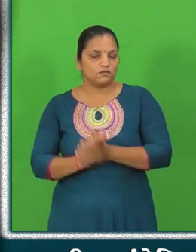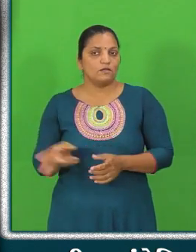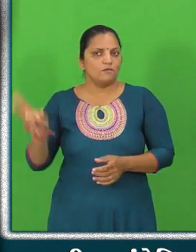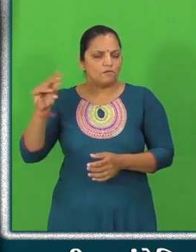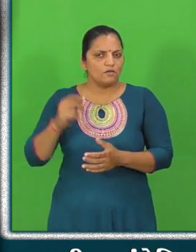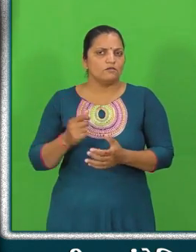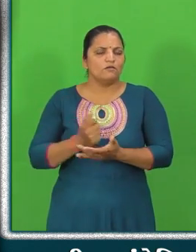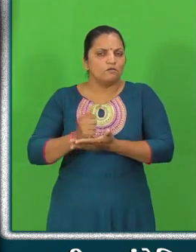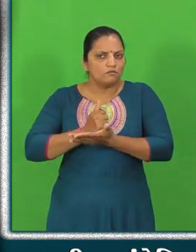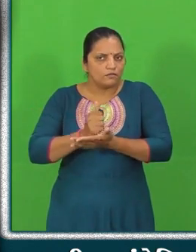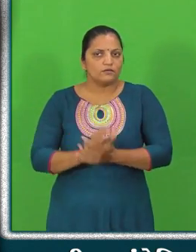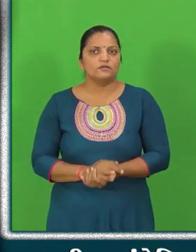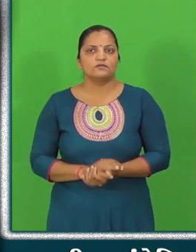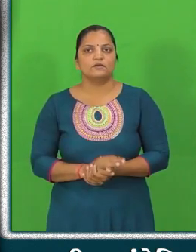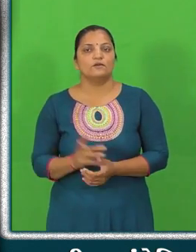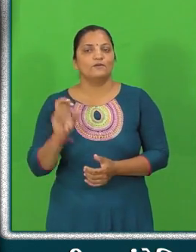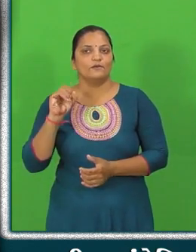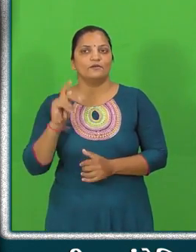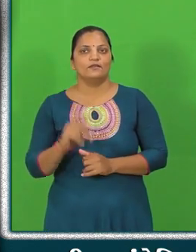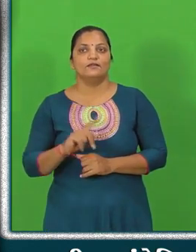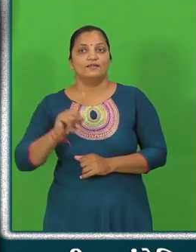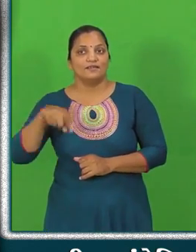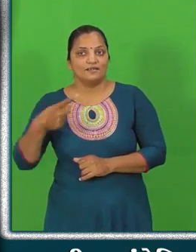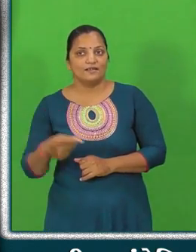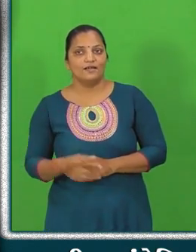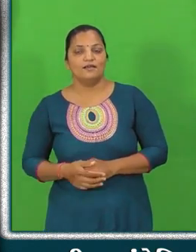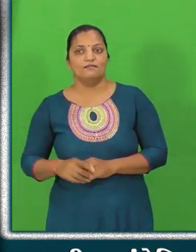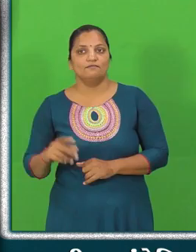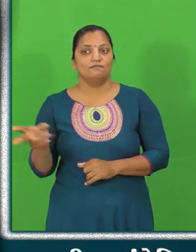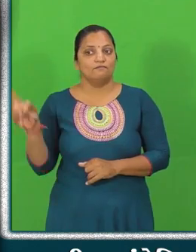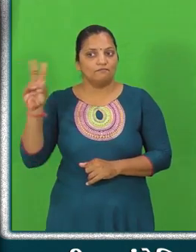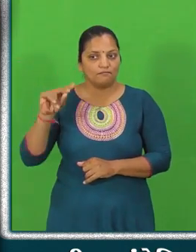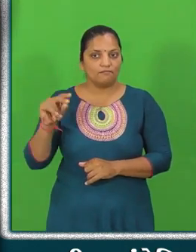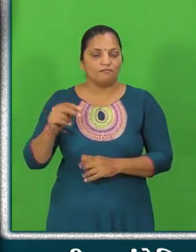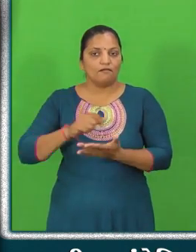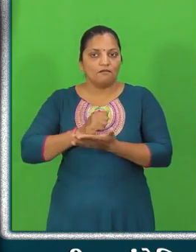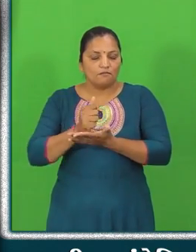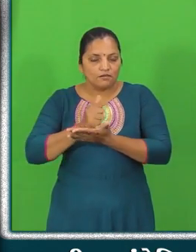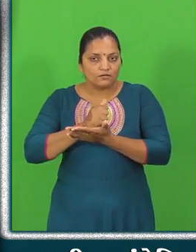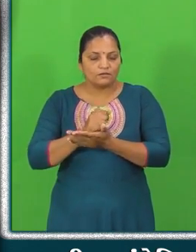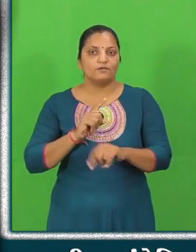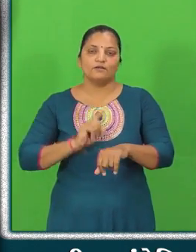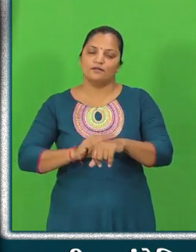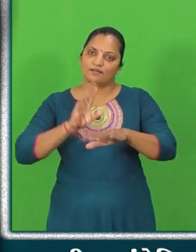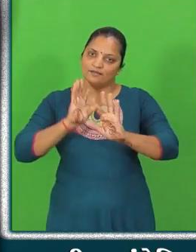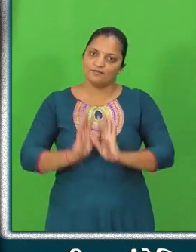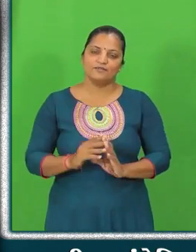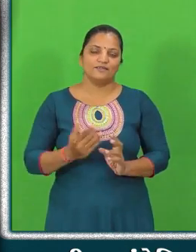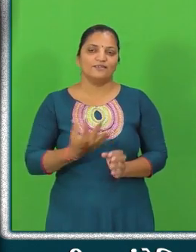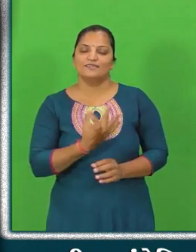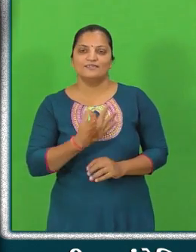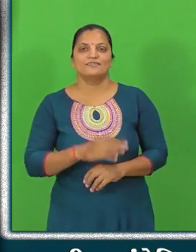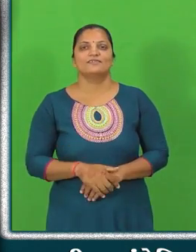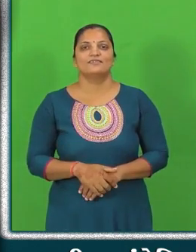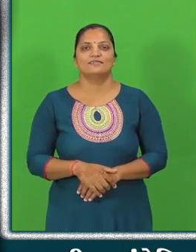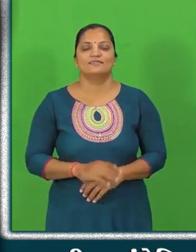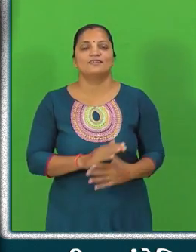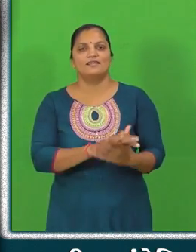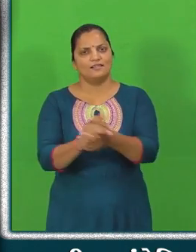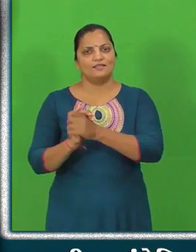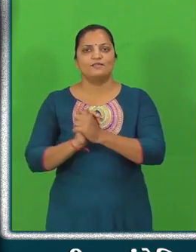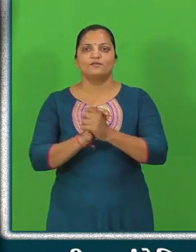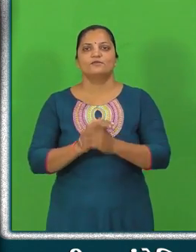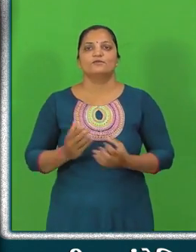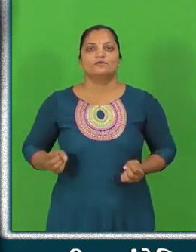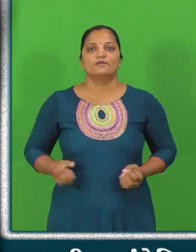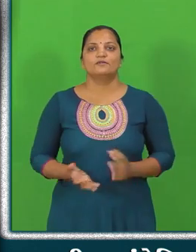રિવિઝન કરો, ઝડપથી રિવિઝન કરો. ઓકે, કાલે તમારી પાસે રિવિઝનનો પણ ટાઈમ છે. અરે વાહ. ચાલો મિત્રો,